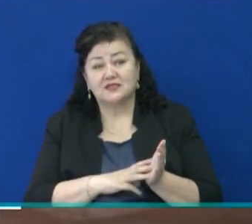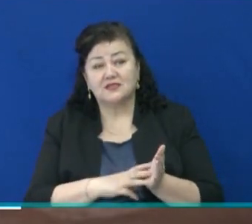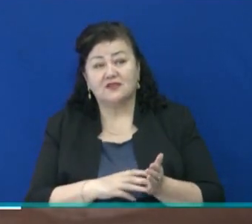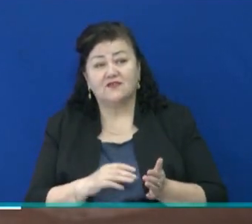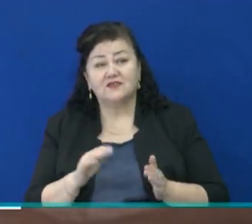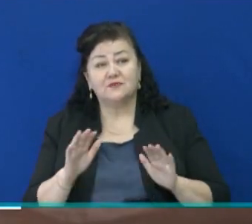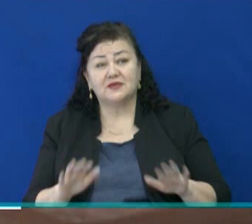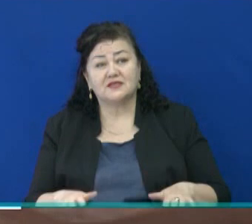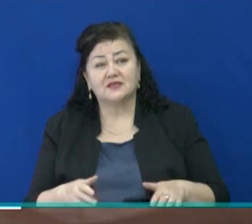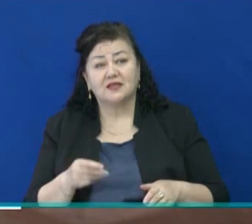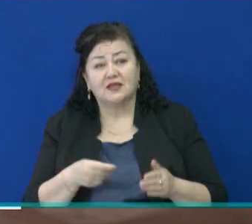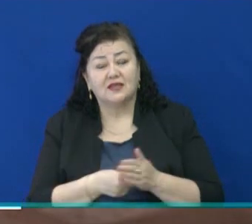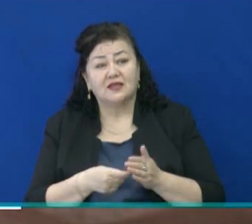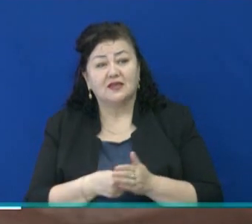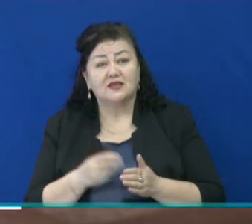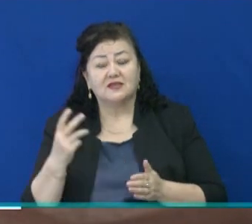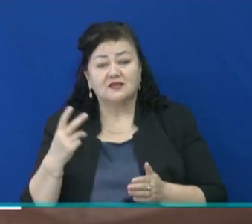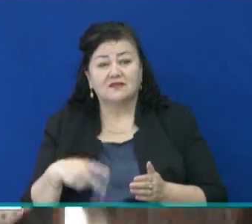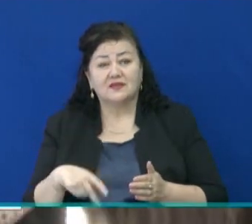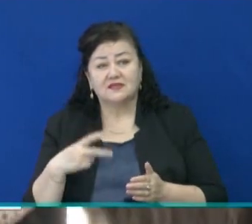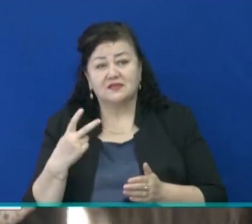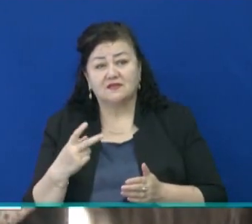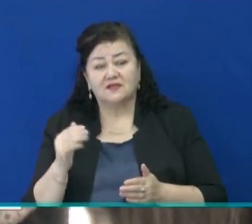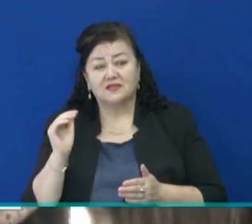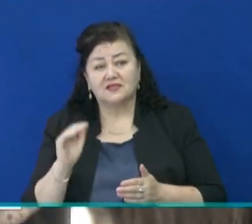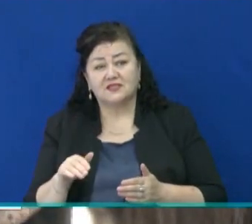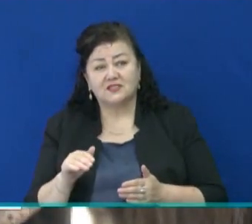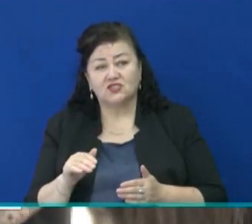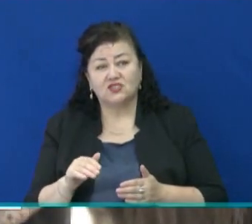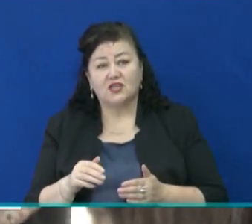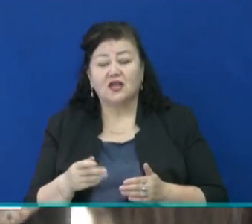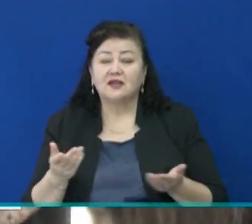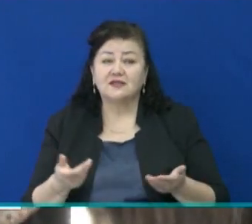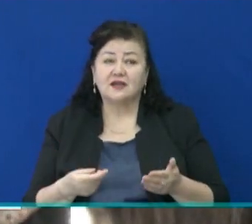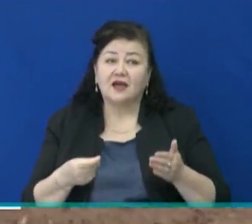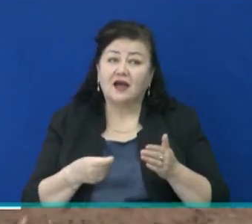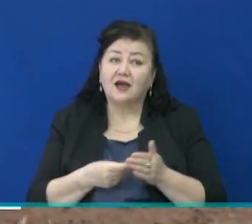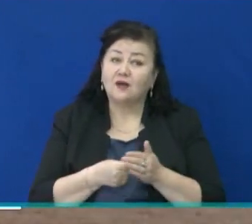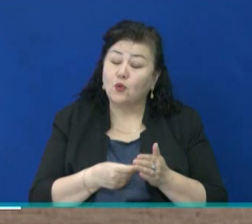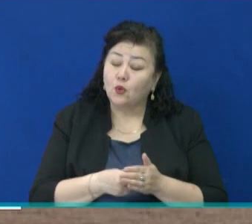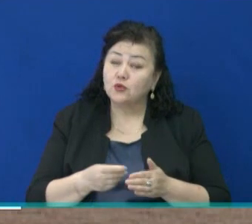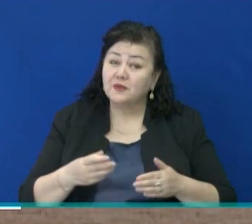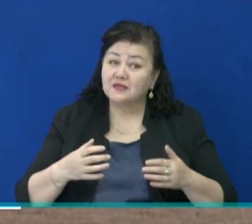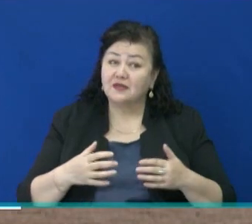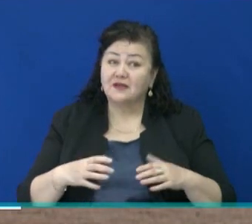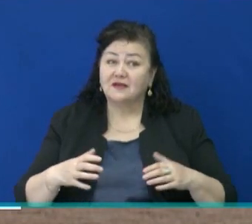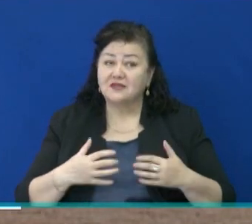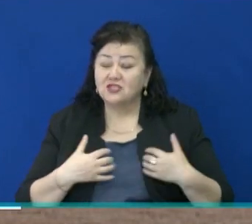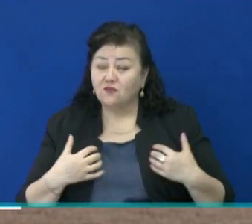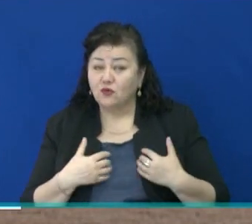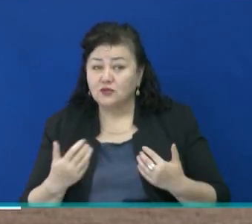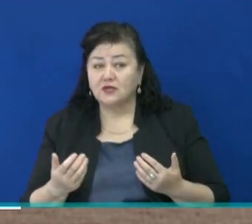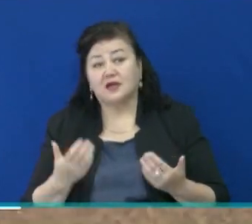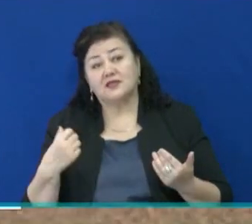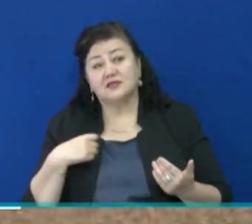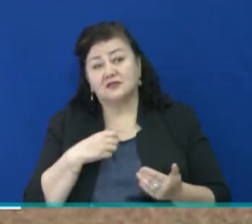алаң бар. Оның 11-і 22 мың басқа арналған. Мал бордақылау мен етті мал шаруашылығымен айналысатын шаруалар үшін маңдай